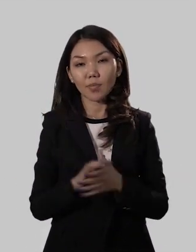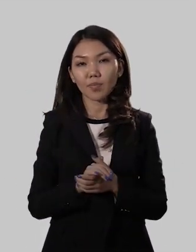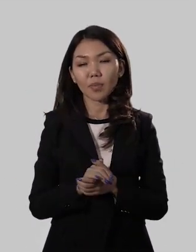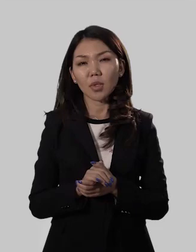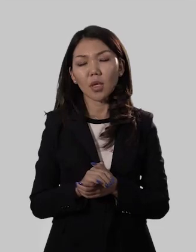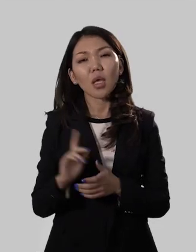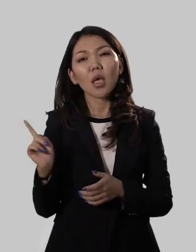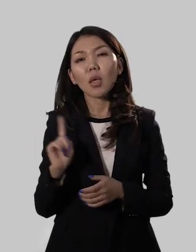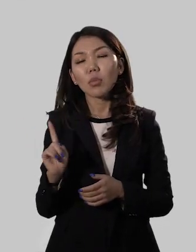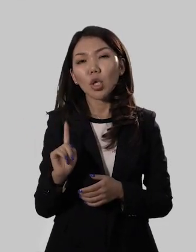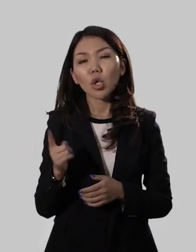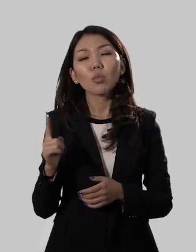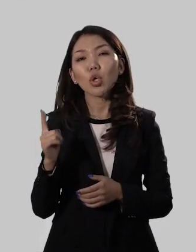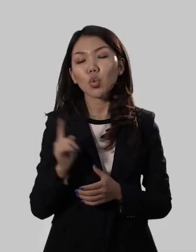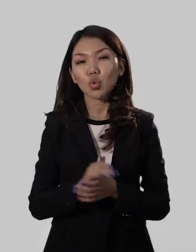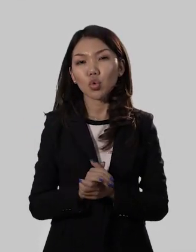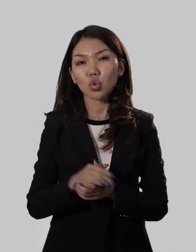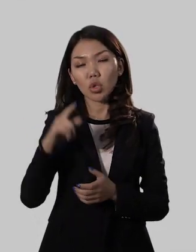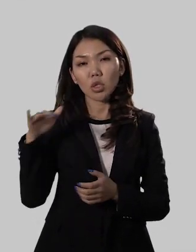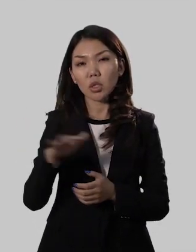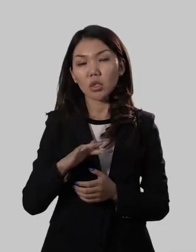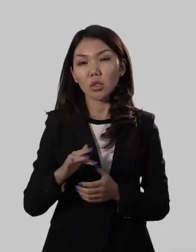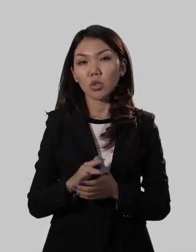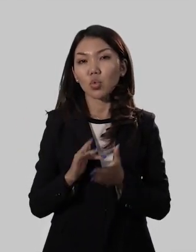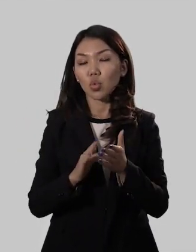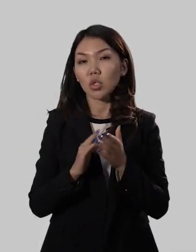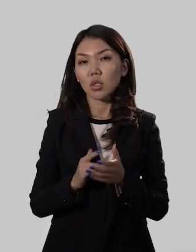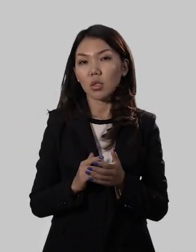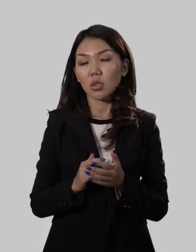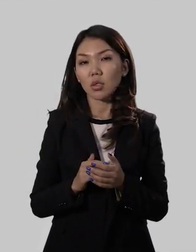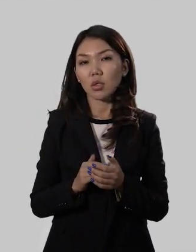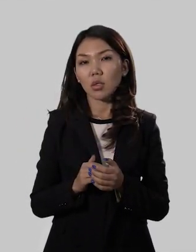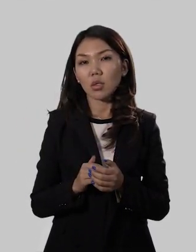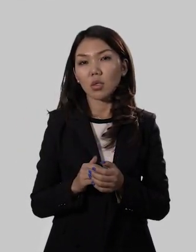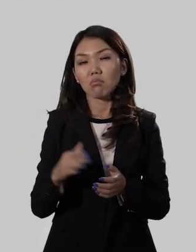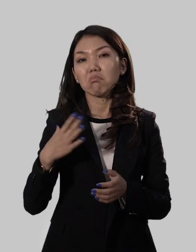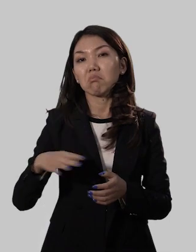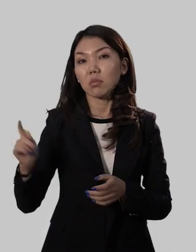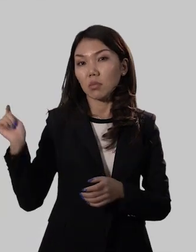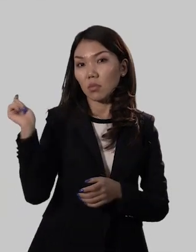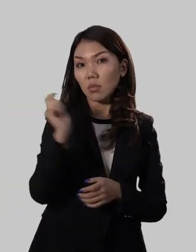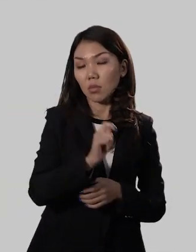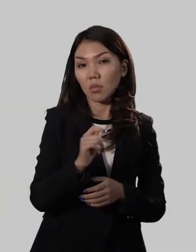Балдар, эмне үчүн туристтер Кыргызстандын жаратылыш парктарына, корук жайларына барышат?